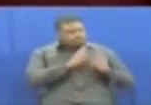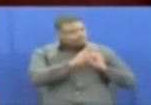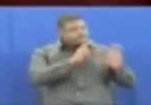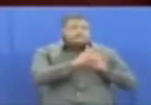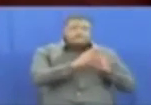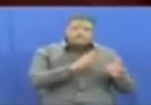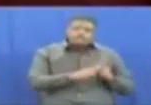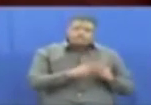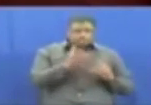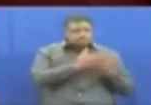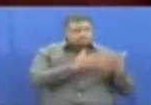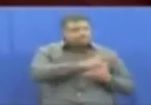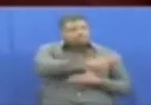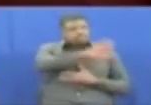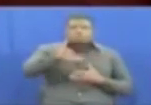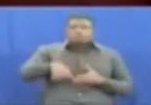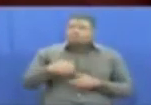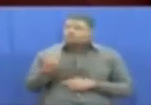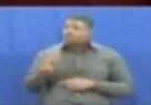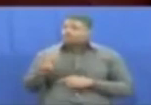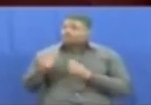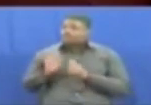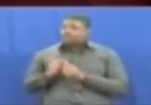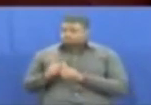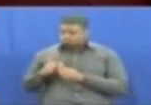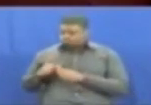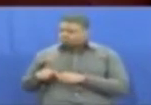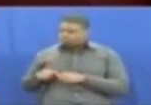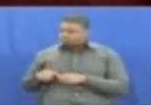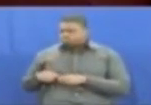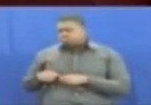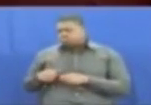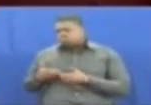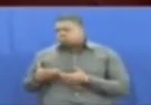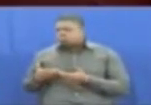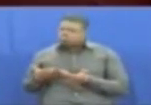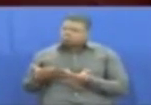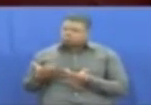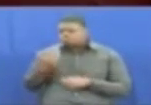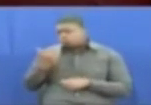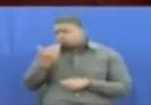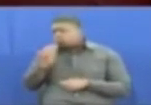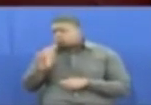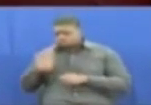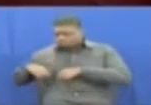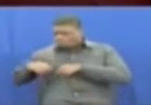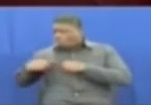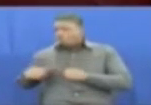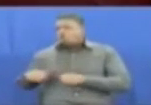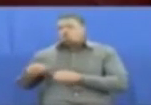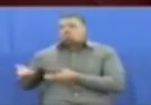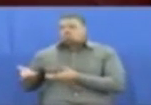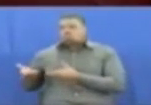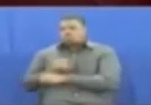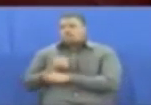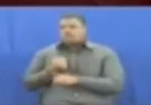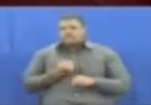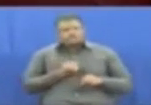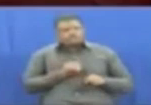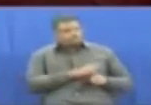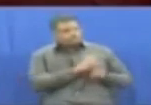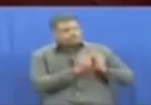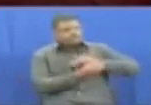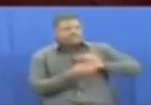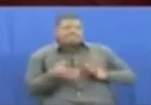majadiliano ya pande zote mbili ni kitu ambacho kinatiwa moyo sana, na tuendelee kufanyia kazi, na ndio maana tulibadili mfumo ukaja kwenye hatua